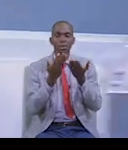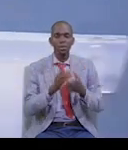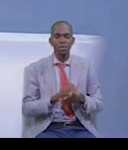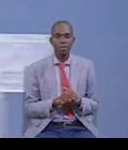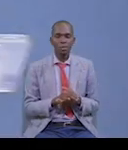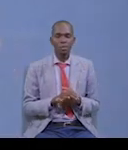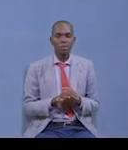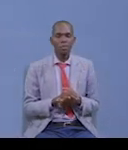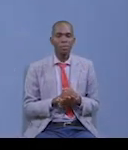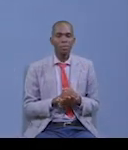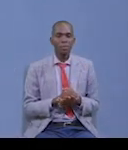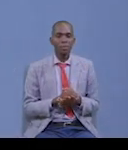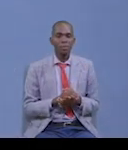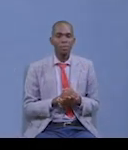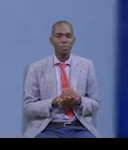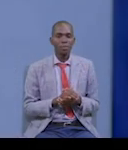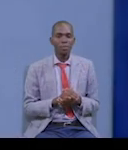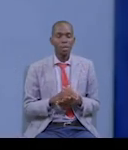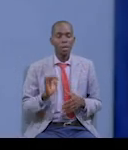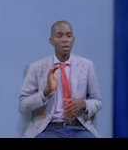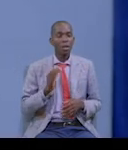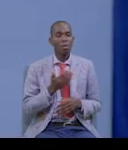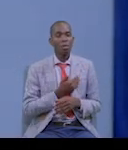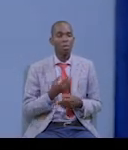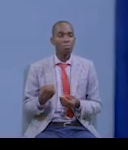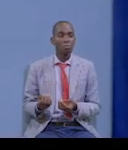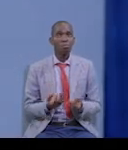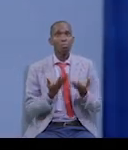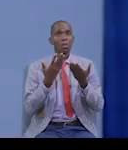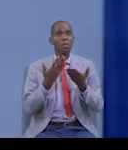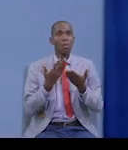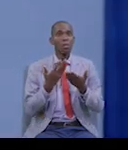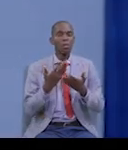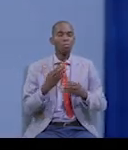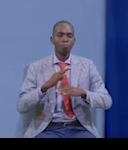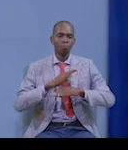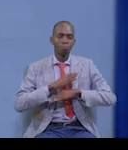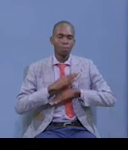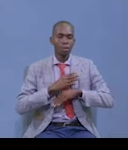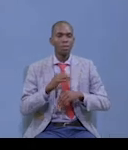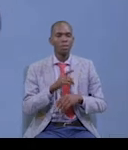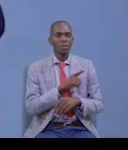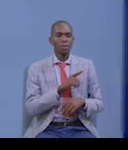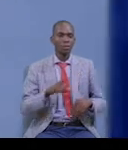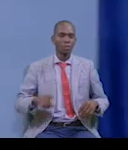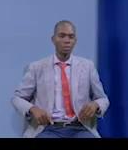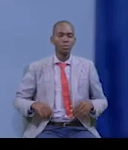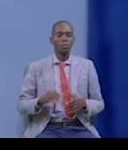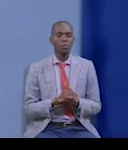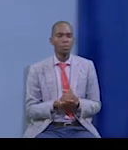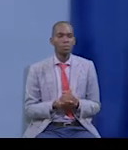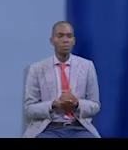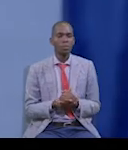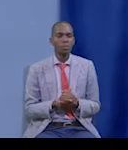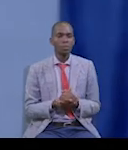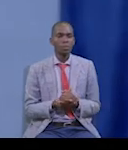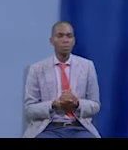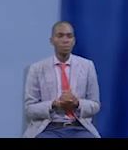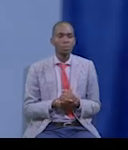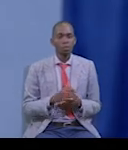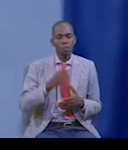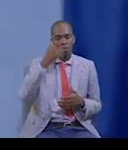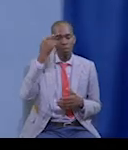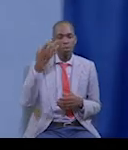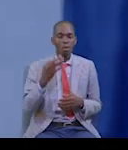కలిగించే సమర్పణ. Our sacrifice pleases the Lord. మన బలి అర్పణ దేవునికి ఆనందాన్ని కలిగించాలి. Because our